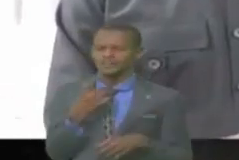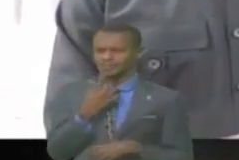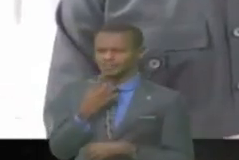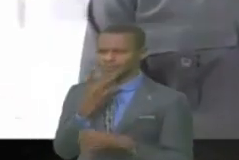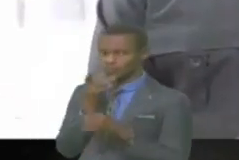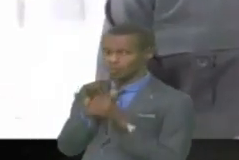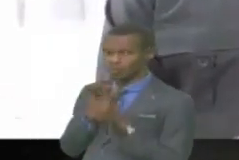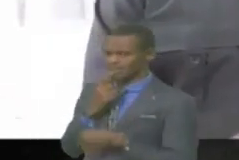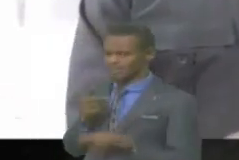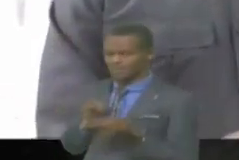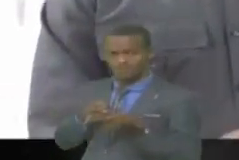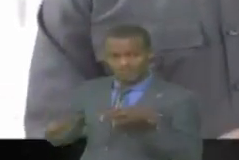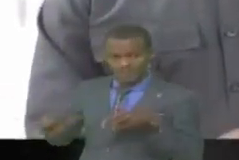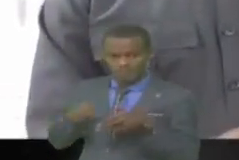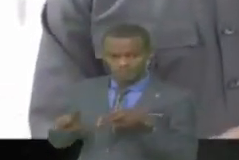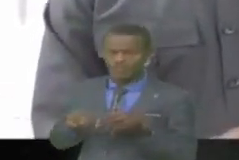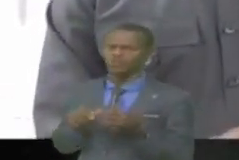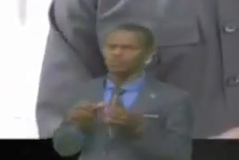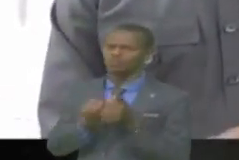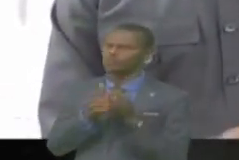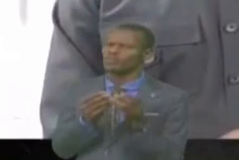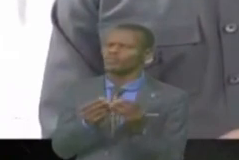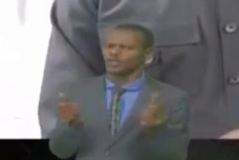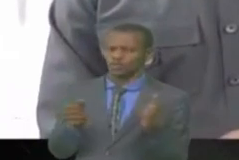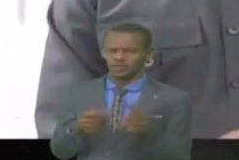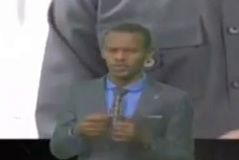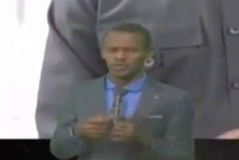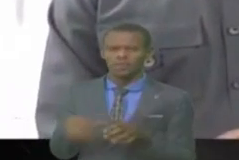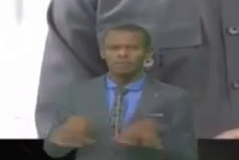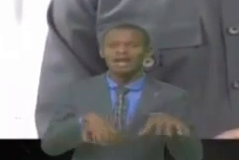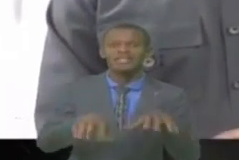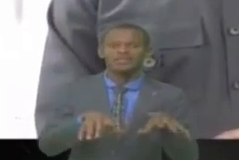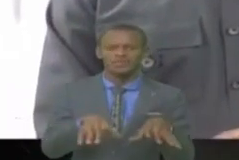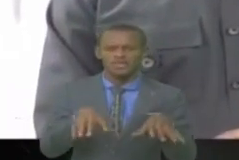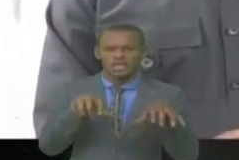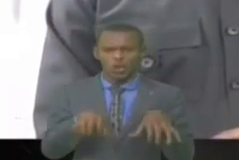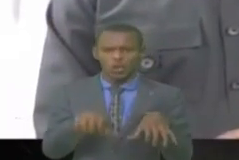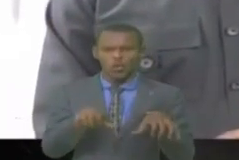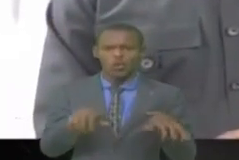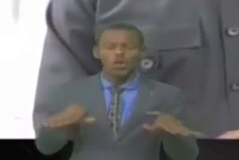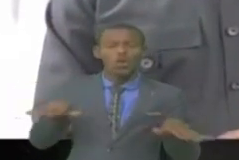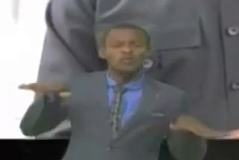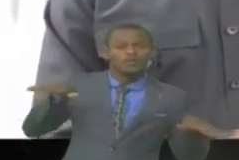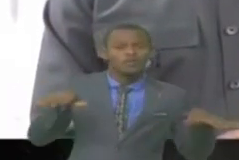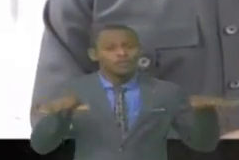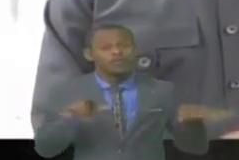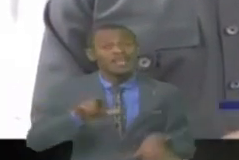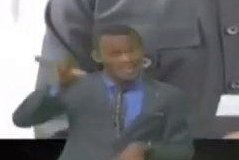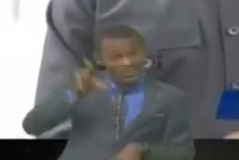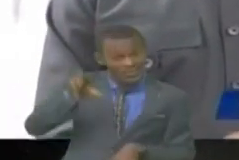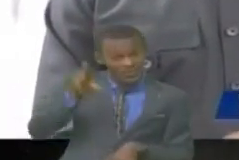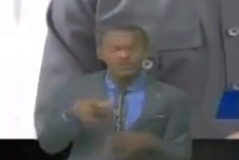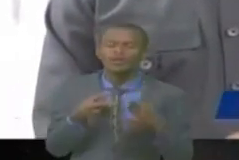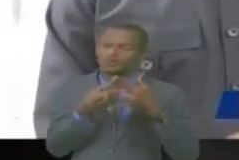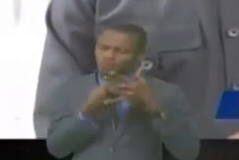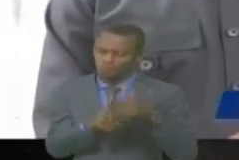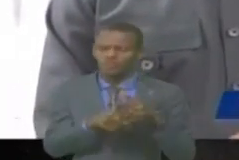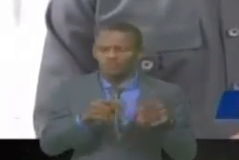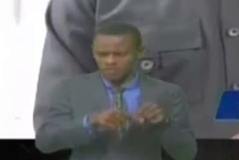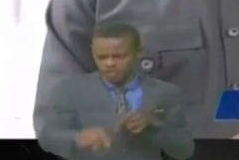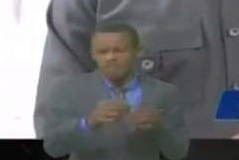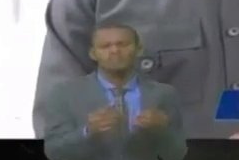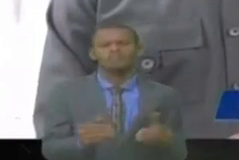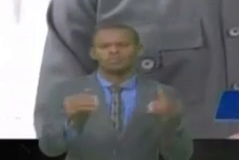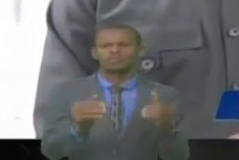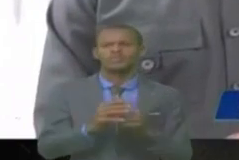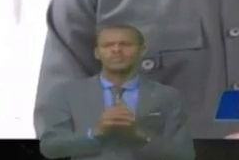assez rapidement le contenu des besoins que nous avons pour relancer assez rapidement l'exploitation. Et nous avons